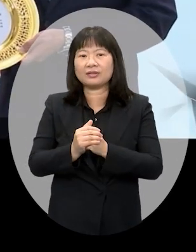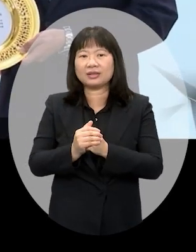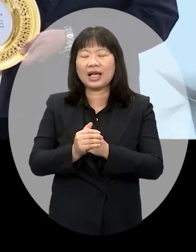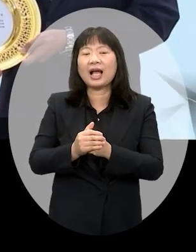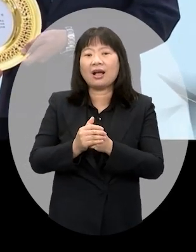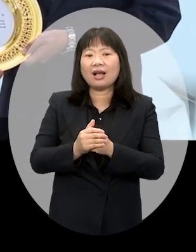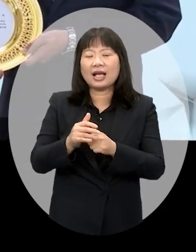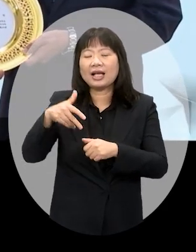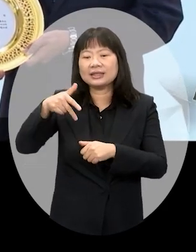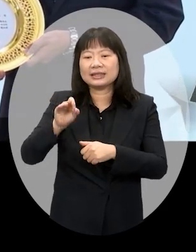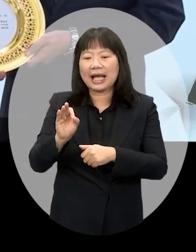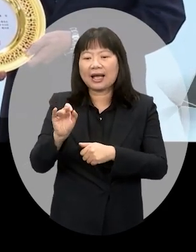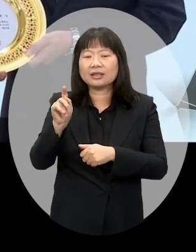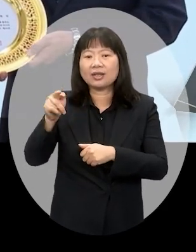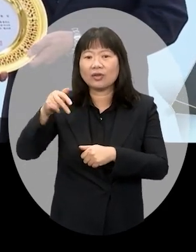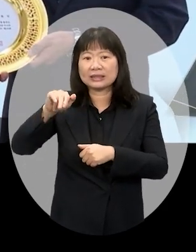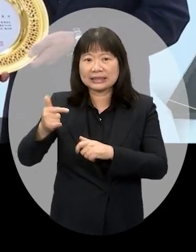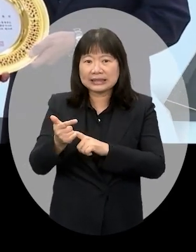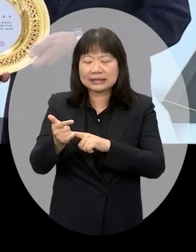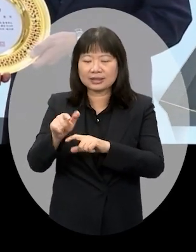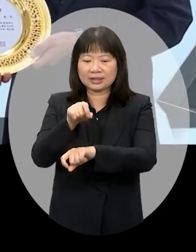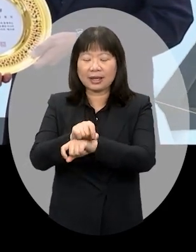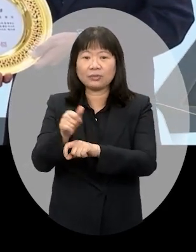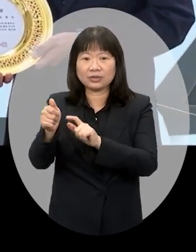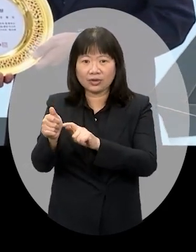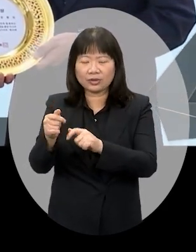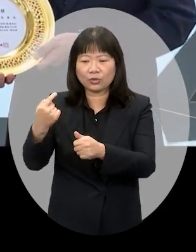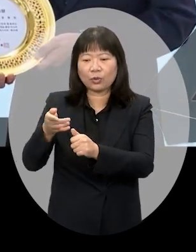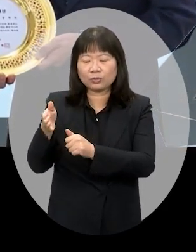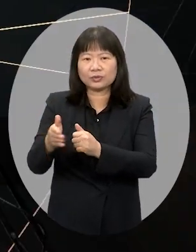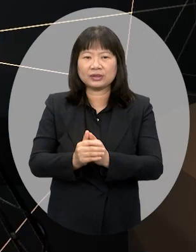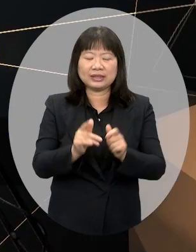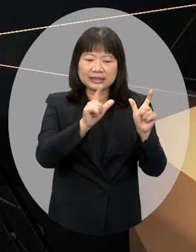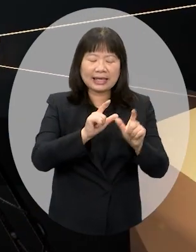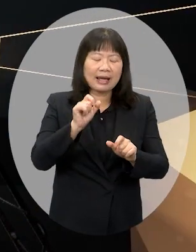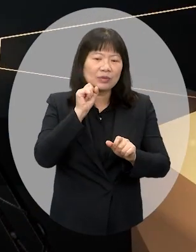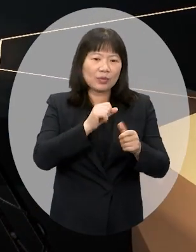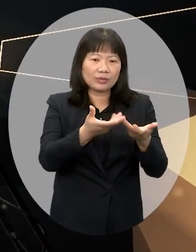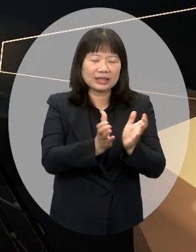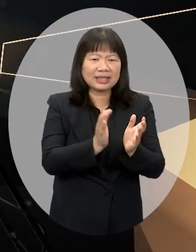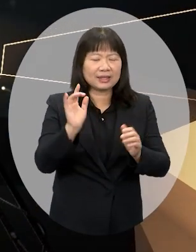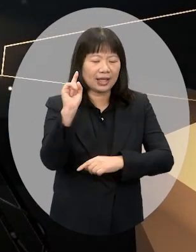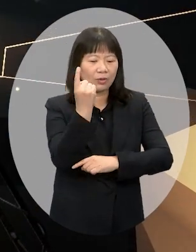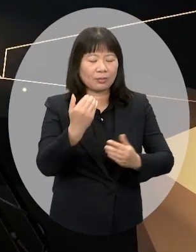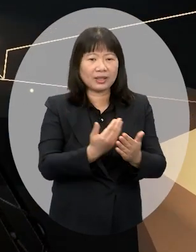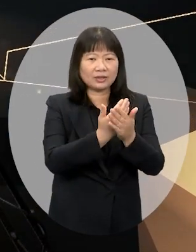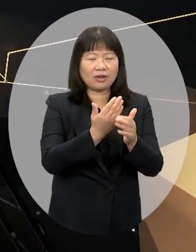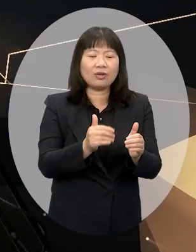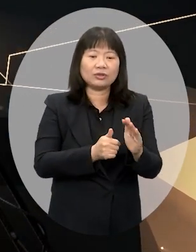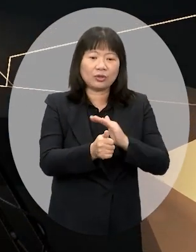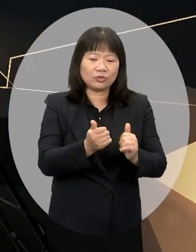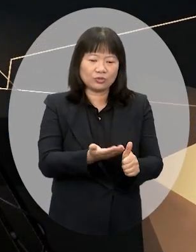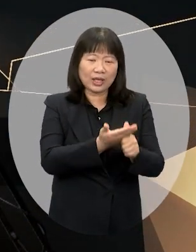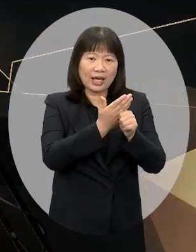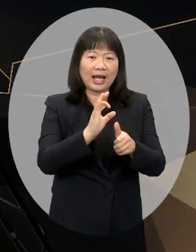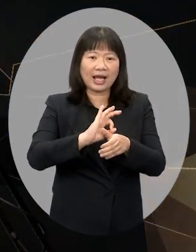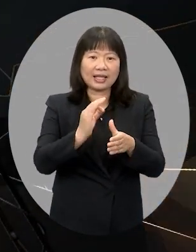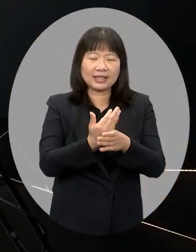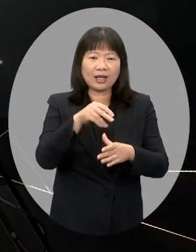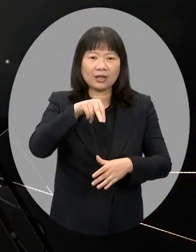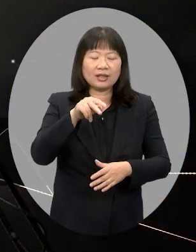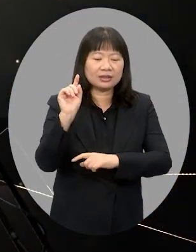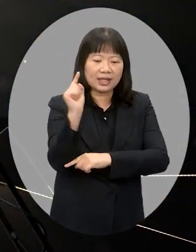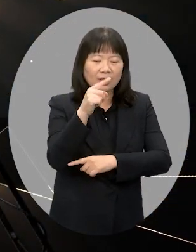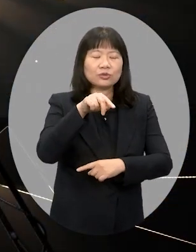제공한 성결대학교 장현진 사무처장이 교육부문 수상자로, 생활체육 동호인 야구발전과 선수 육성에